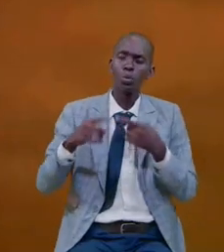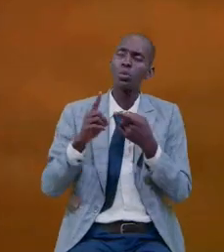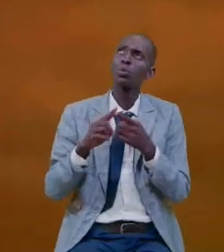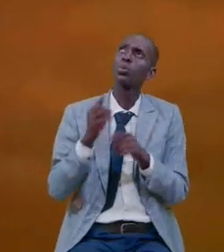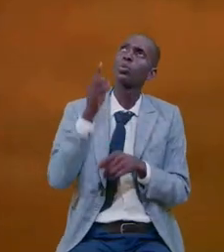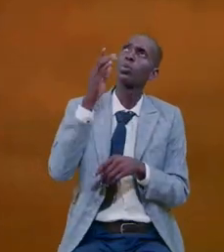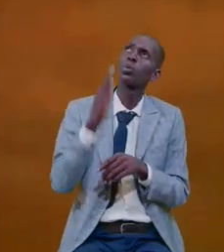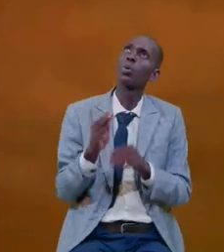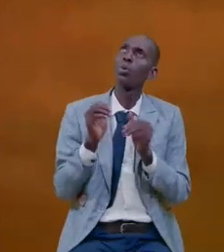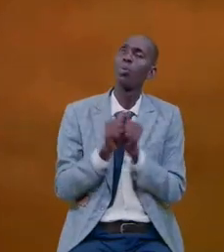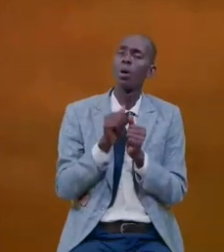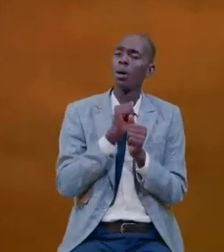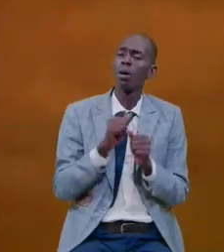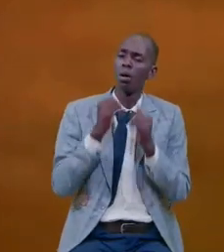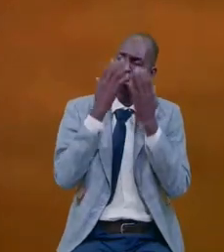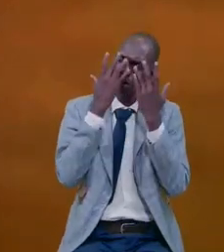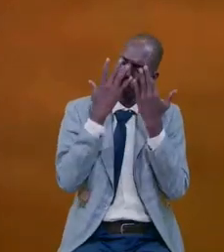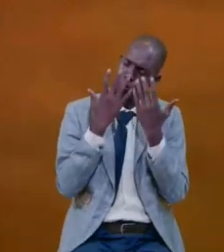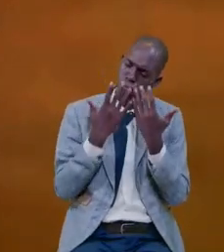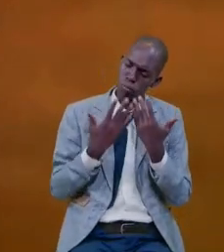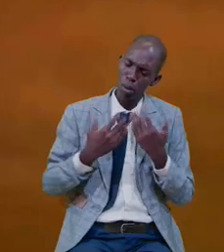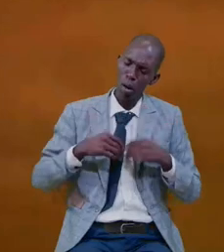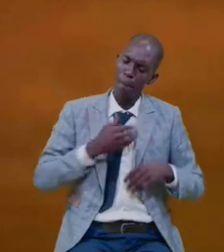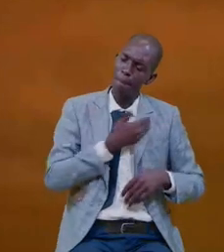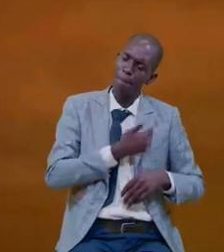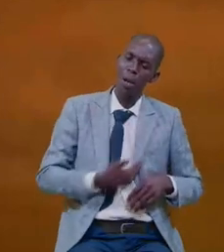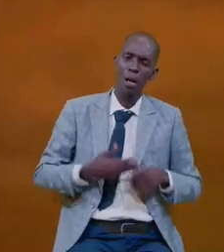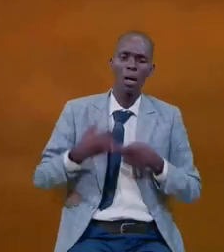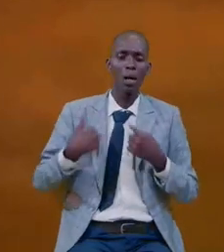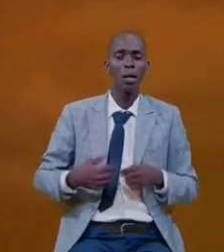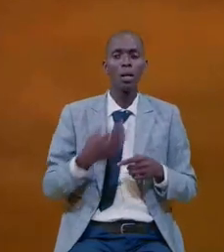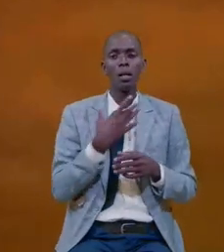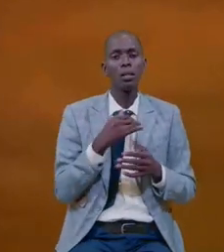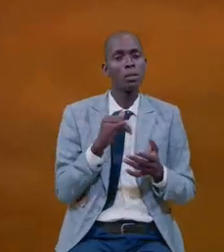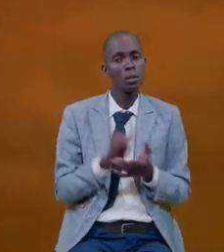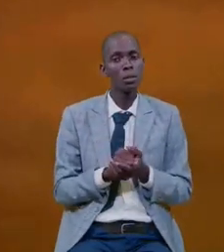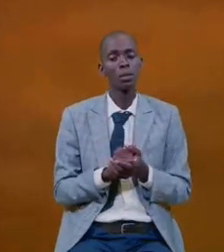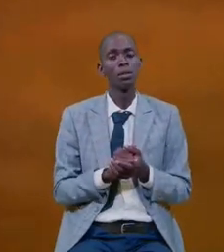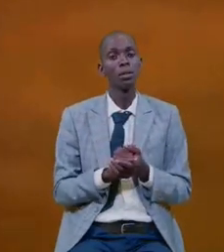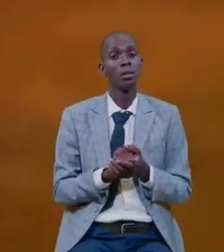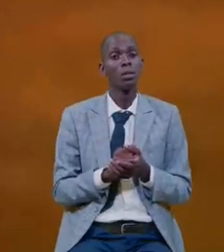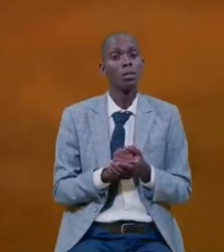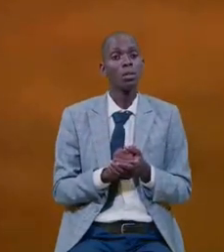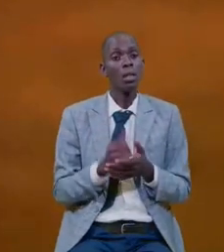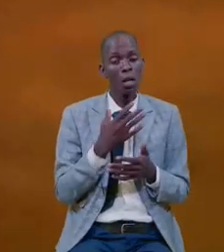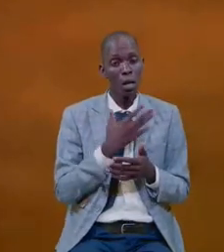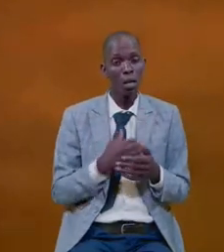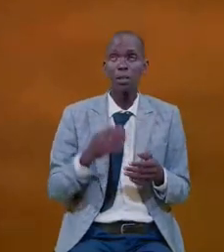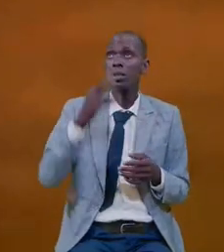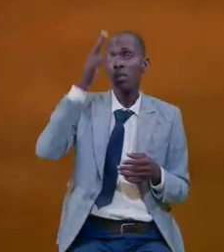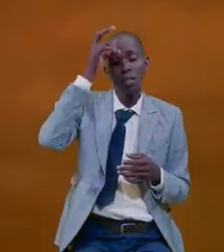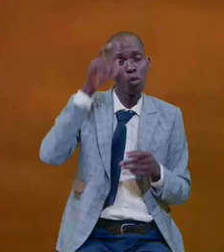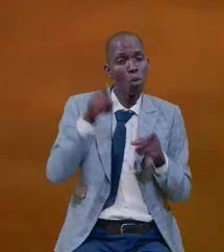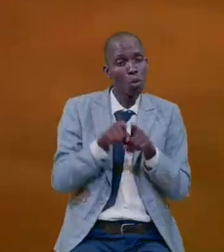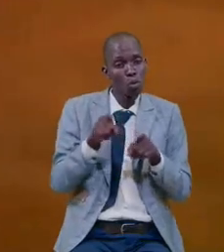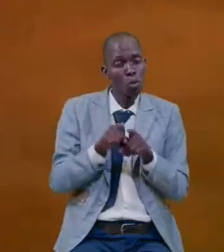Dieu avec un cœur sobre? Et que si vous ne faites pas cela, mais les démons ont tremblé lorsqu'ils ont